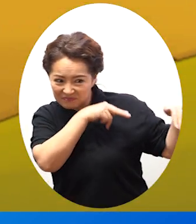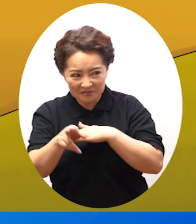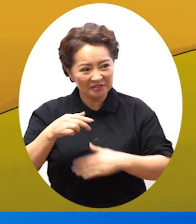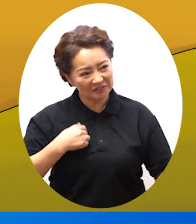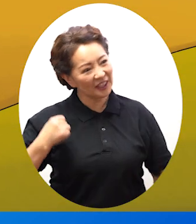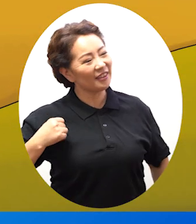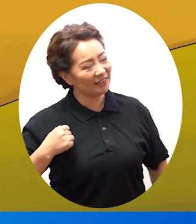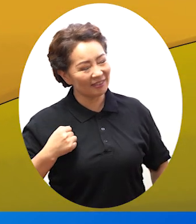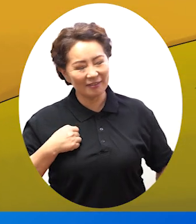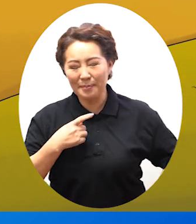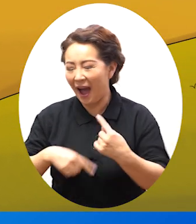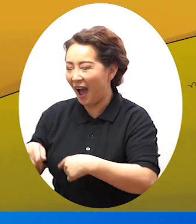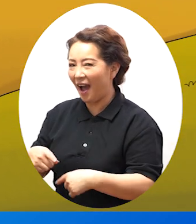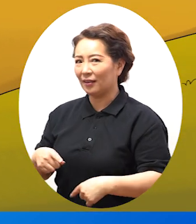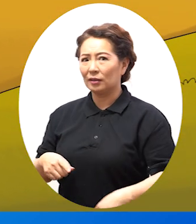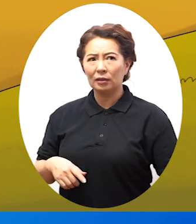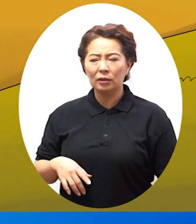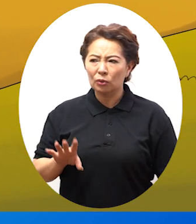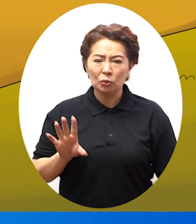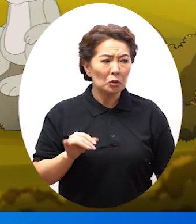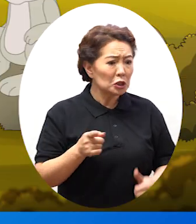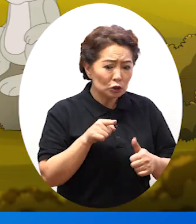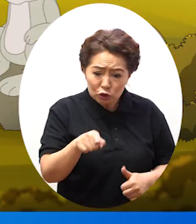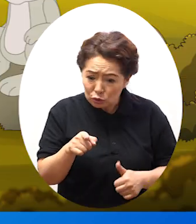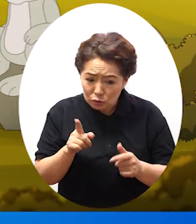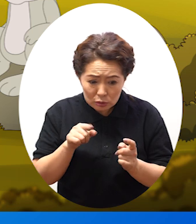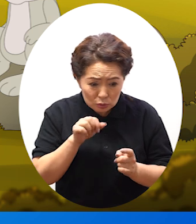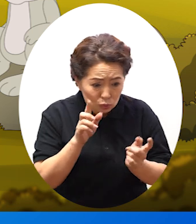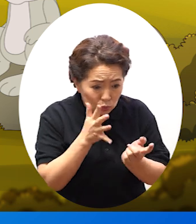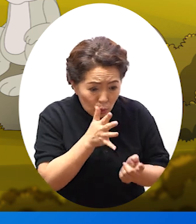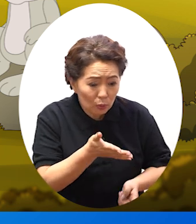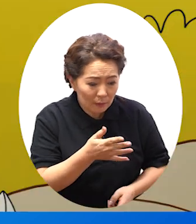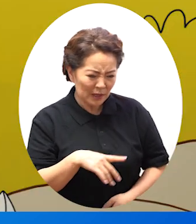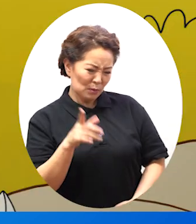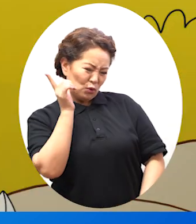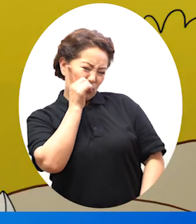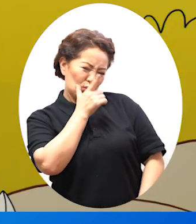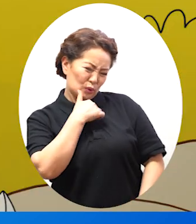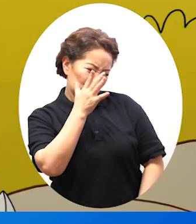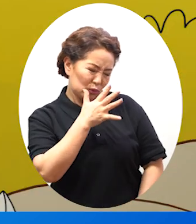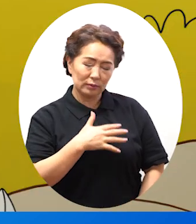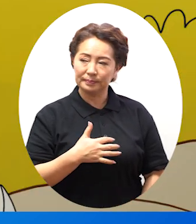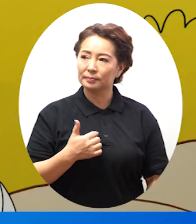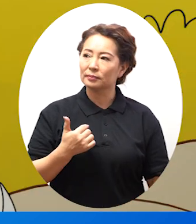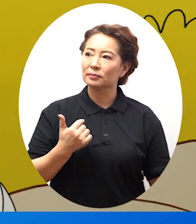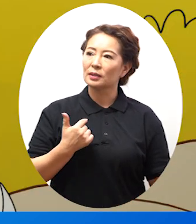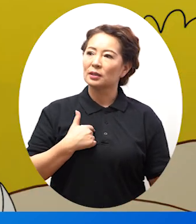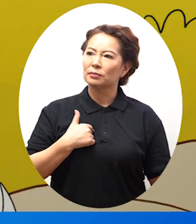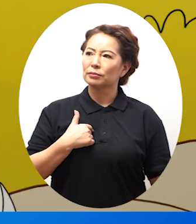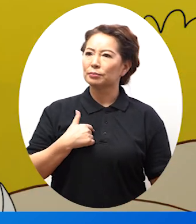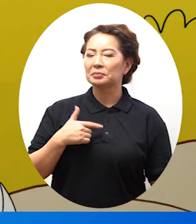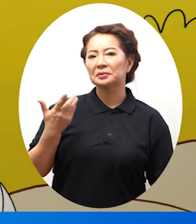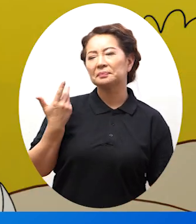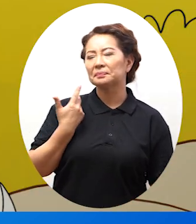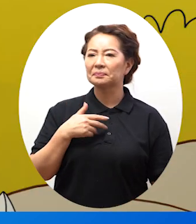чадна да. Сая чи дуулсан уу? Ямар хөөрхөн дуу байсан бэ сая? Би бишээ. Сая харин